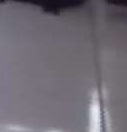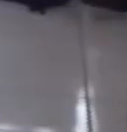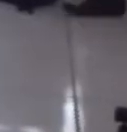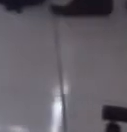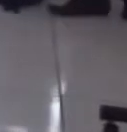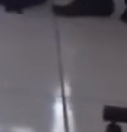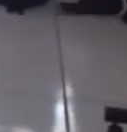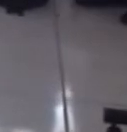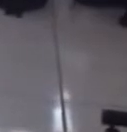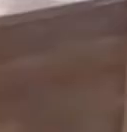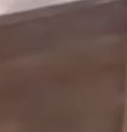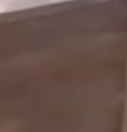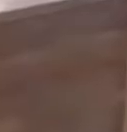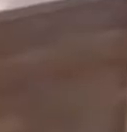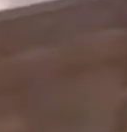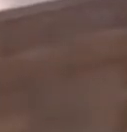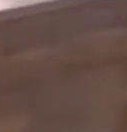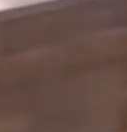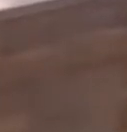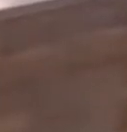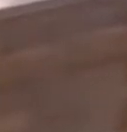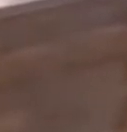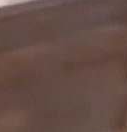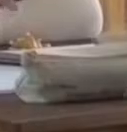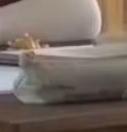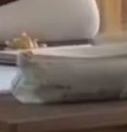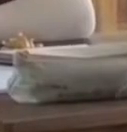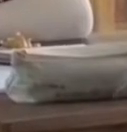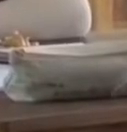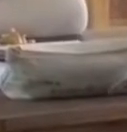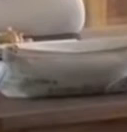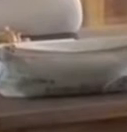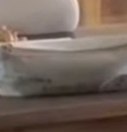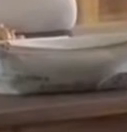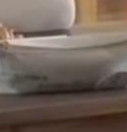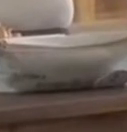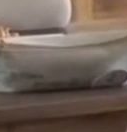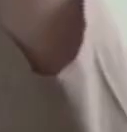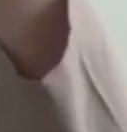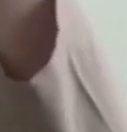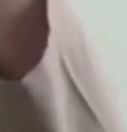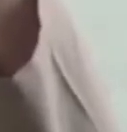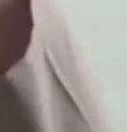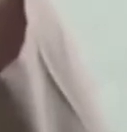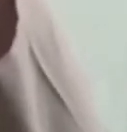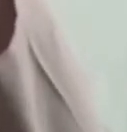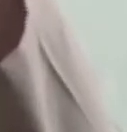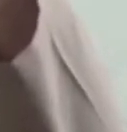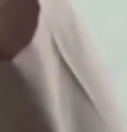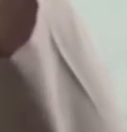Penambahan 899 sekolah yang menjalani pembelajaran tatap muka terbatas di saat ditemukannya kasus positif COVID-19 di 6